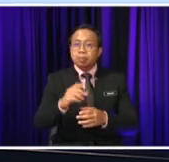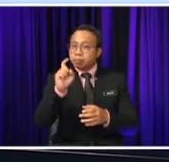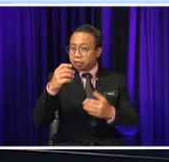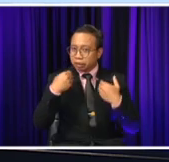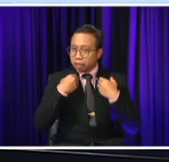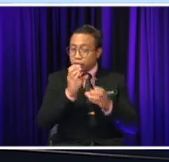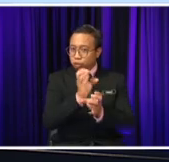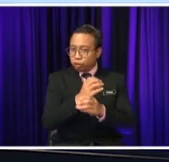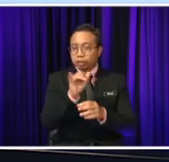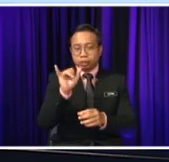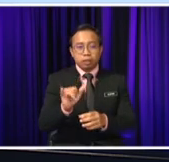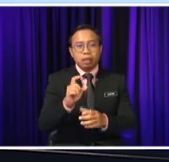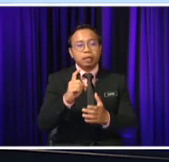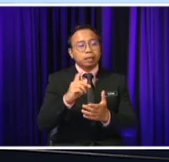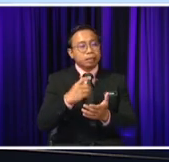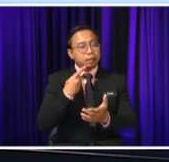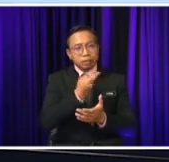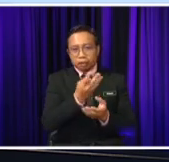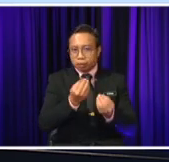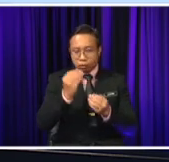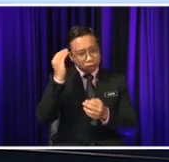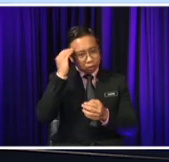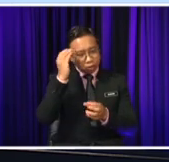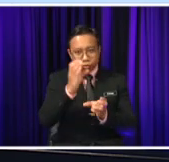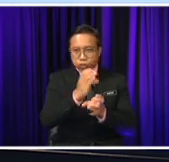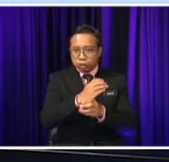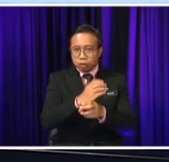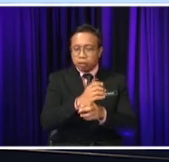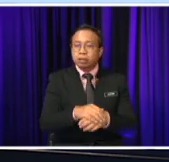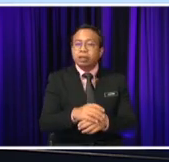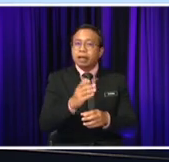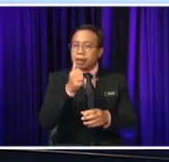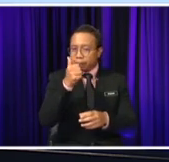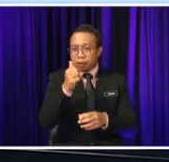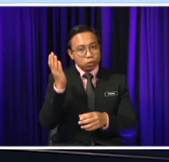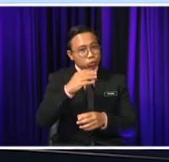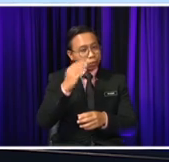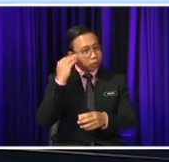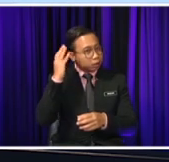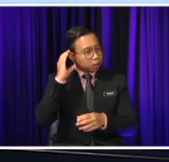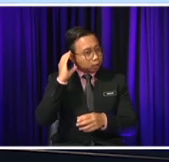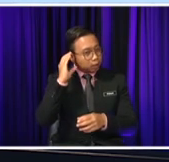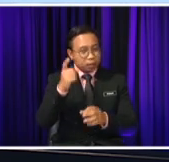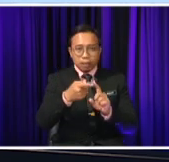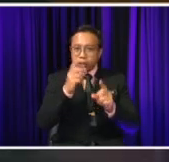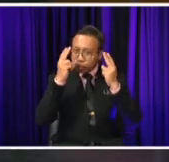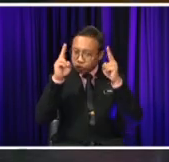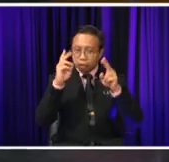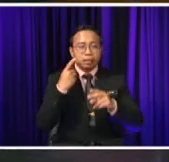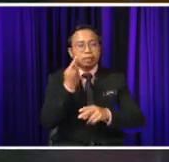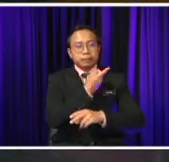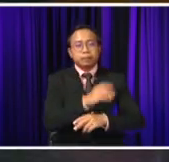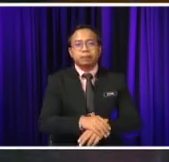ciri-cirinya Jadi kita tidak tahu apakah ciri-ciri suatu pentak beranjang hebat jumpa kita dengarkan dari Ustaz kita Oke Ustadz